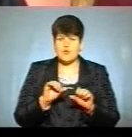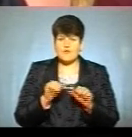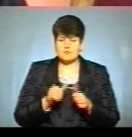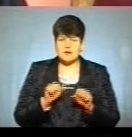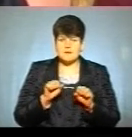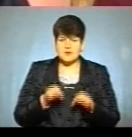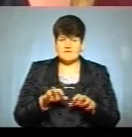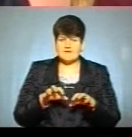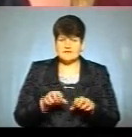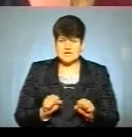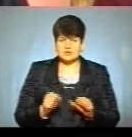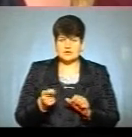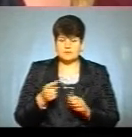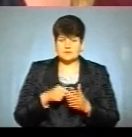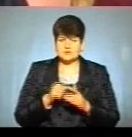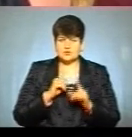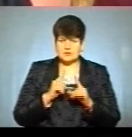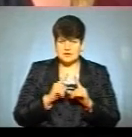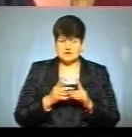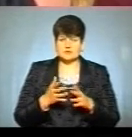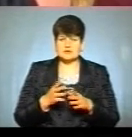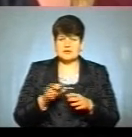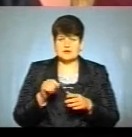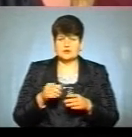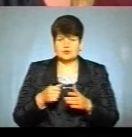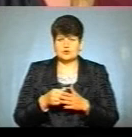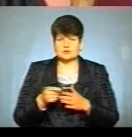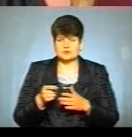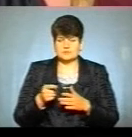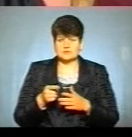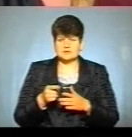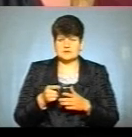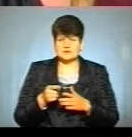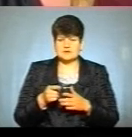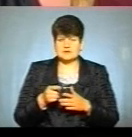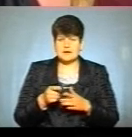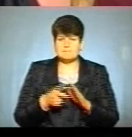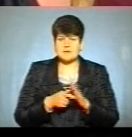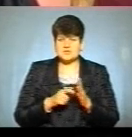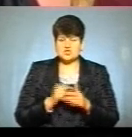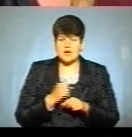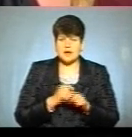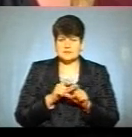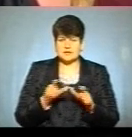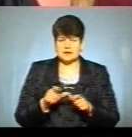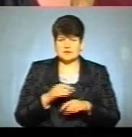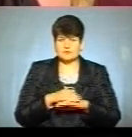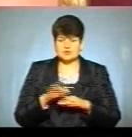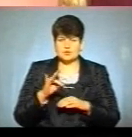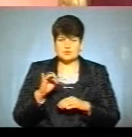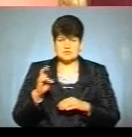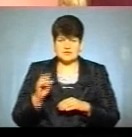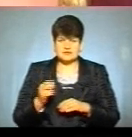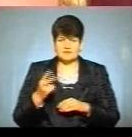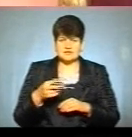Тернопільською міською радою в частині оформлення права власності за Тернопільською міською радою на приміщення аптеки за адресою вулиця Руська,